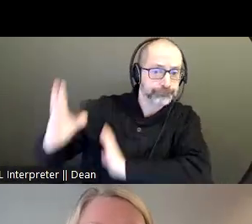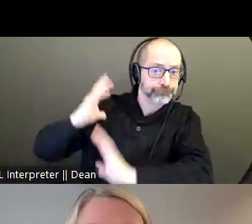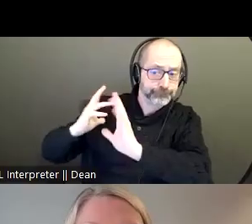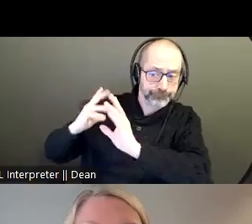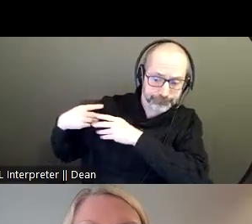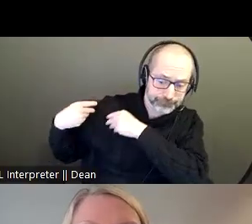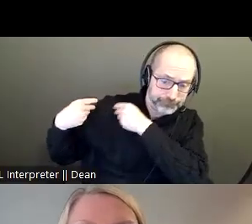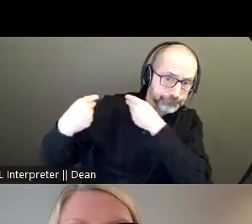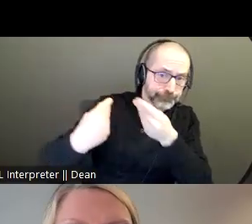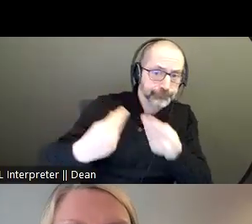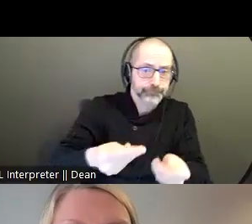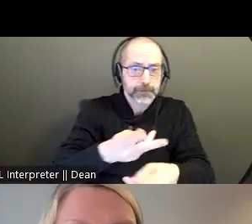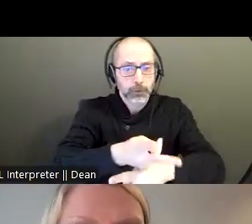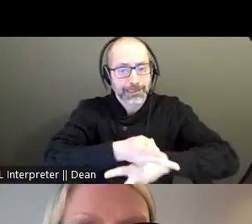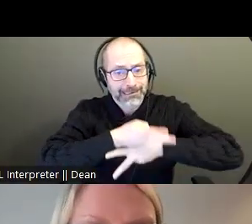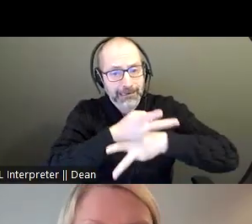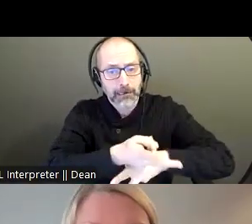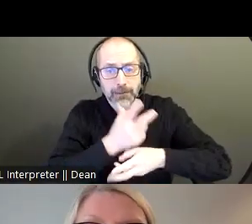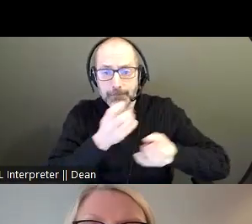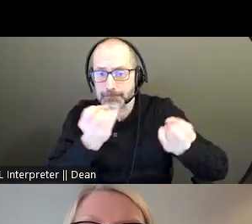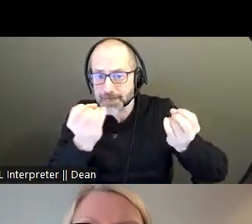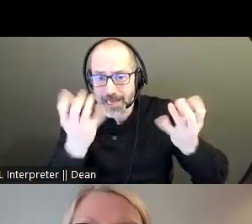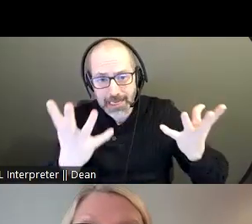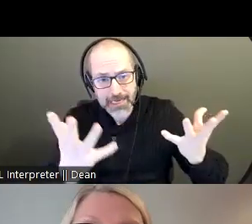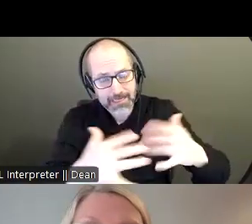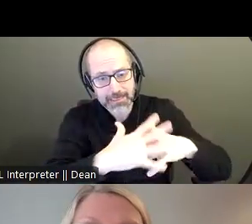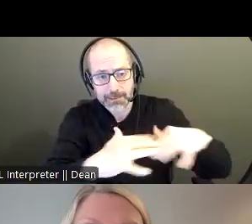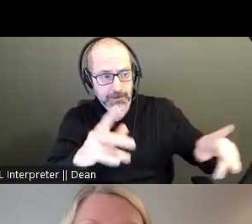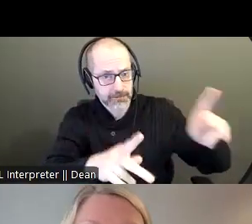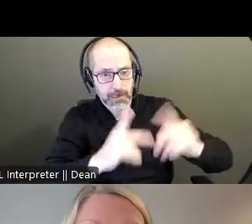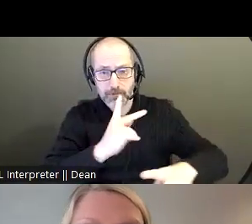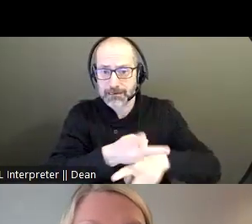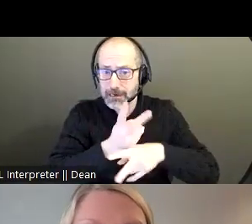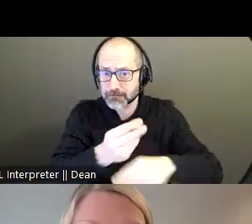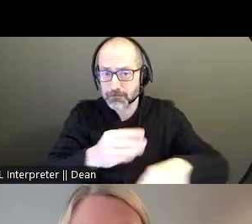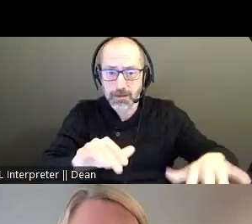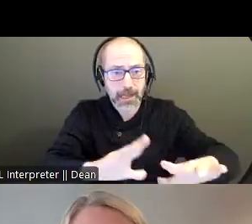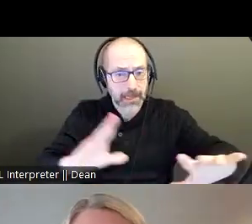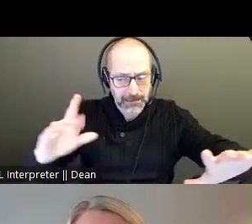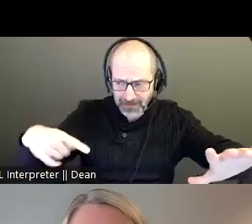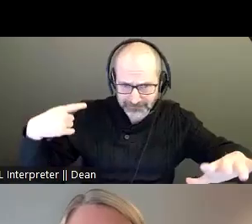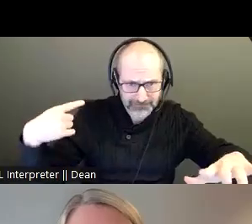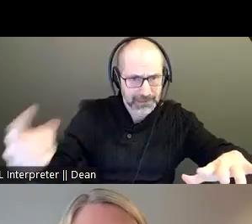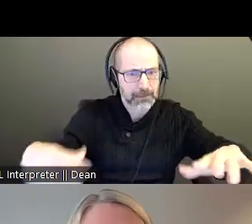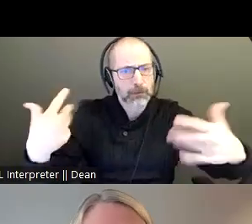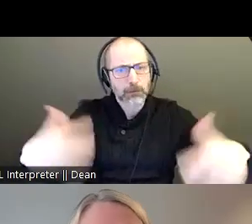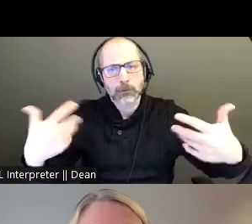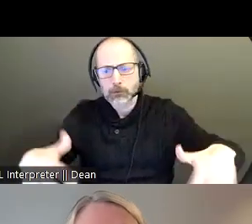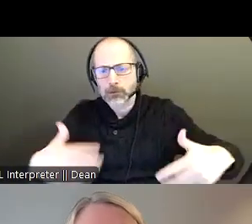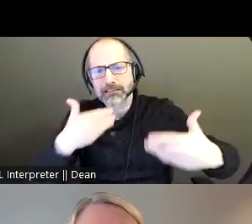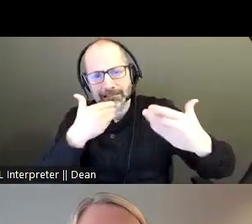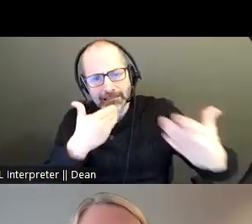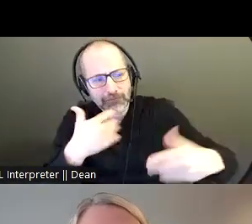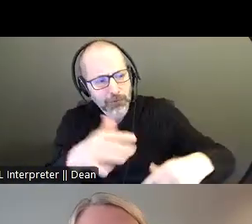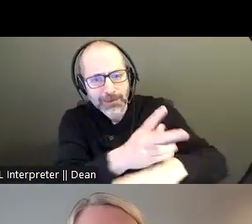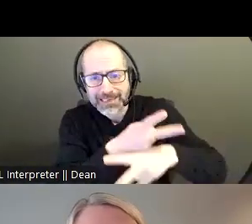préjudices historiques. Donc, je suis reconnaissante donc envers la Terre, envers les nombreuses personnes autochtones, ancestrales